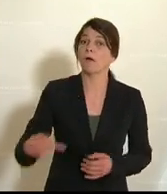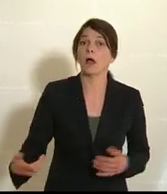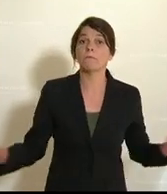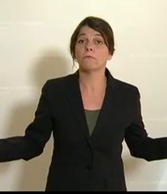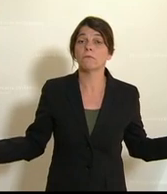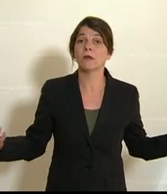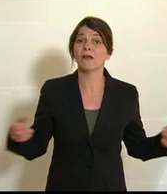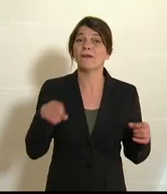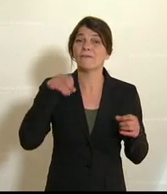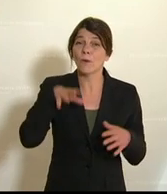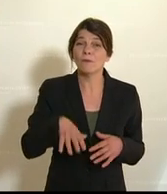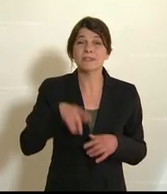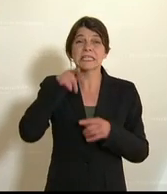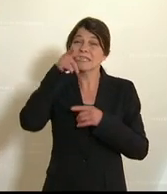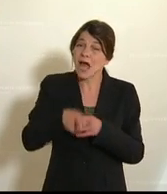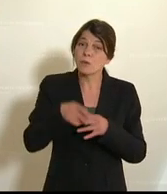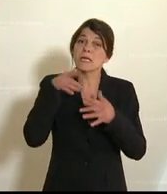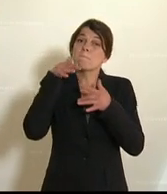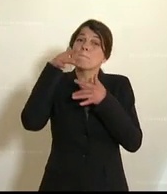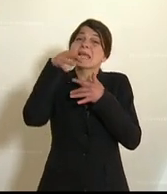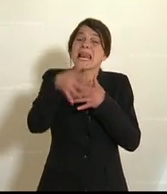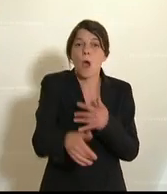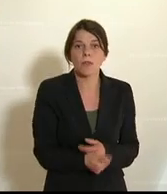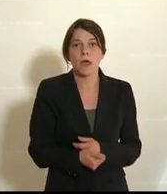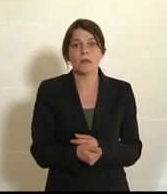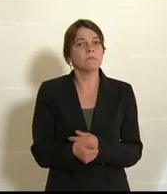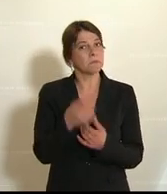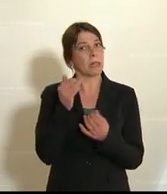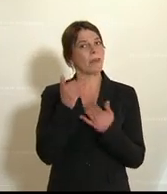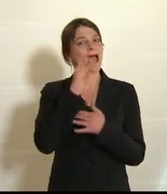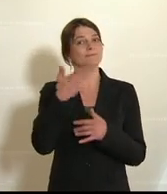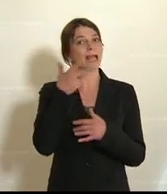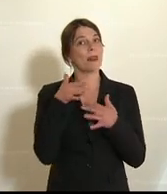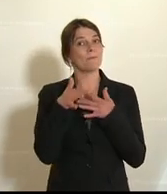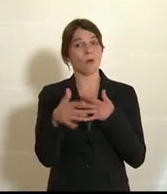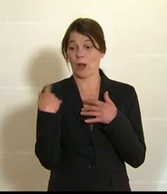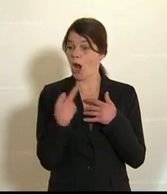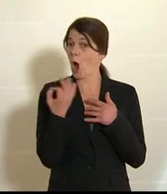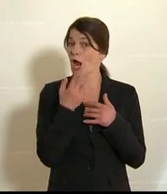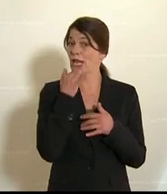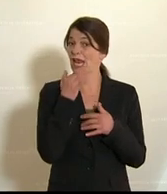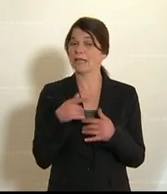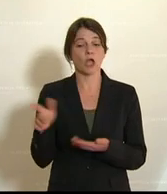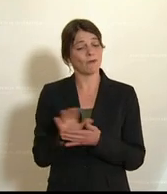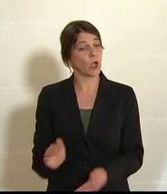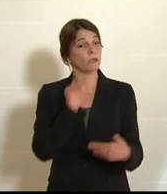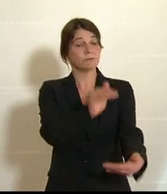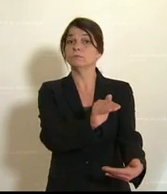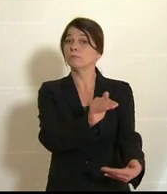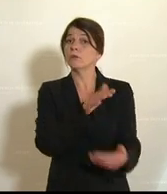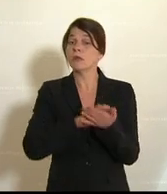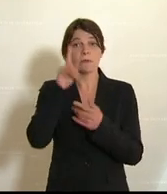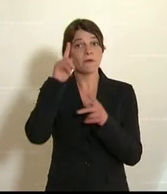Milliarden, 15.000 Millionen. Das ist ein bisschen mehr als die 300 Millionen, von denen wir heute reden, die frisches Geschäft